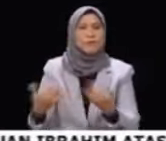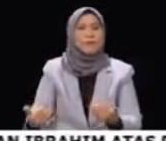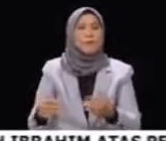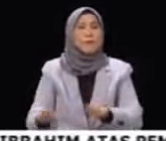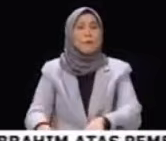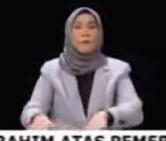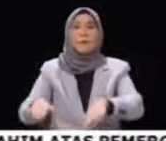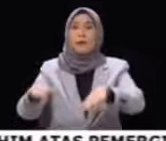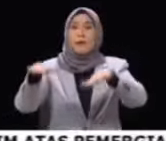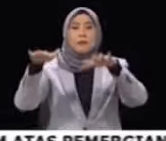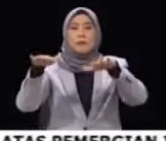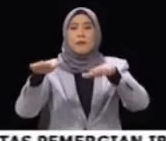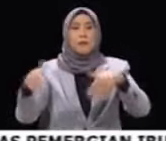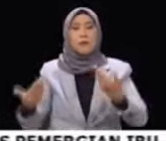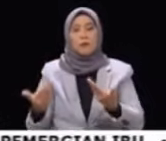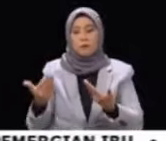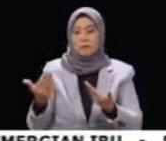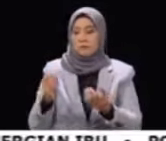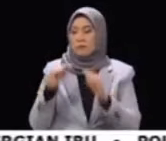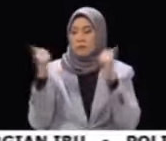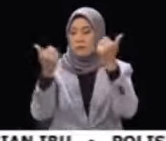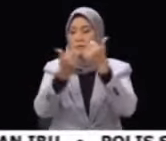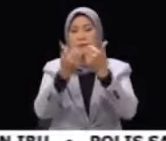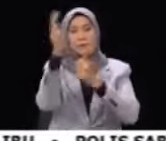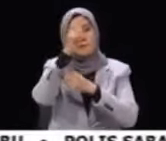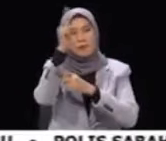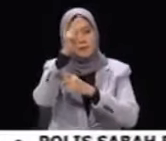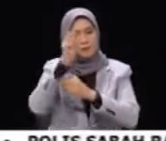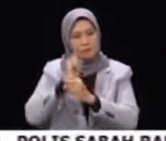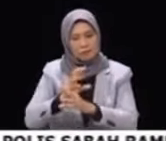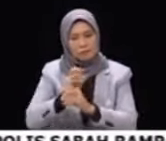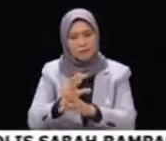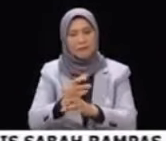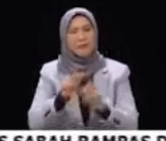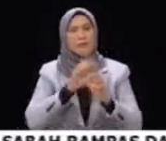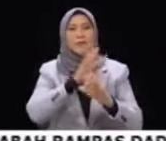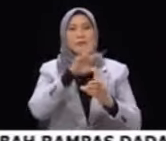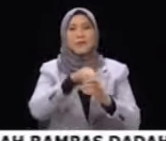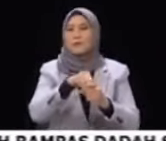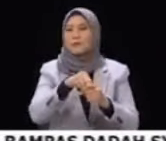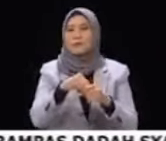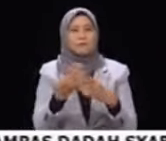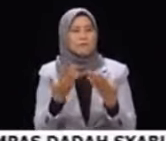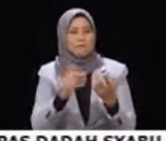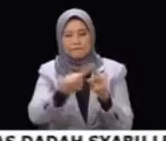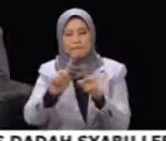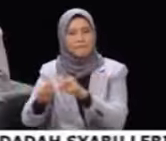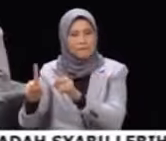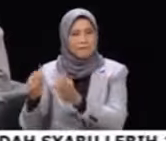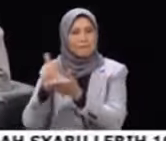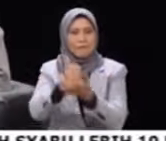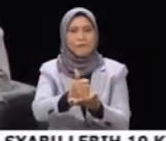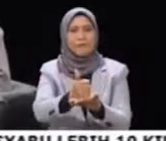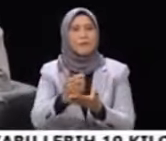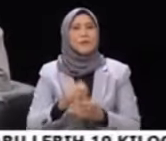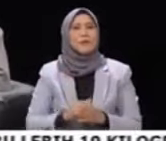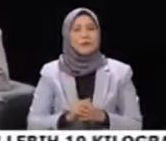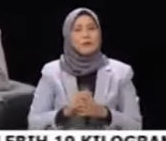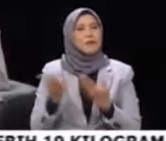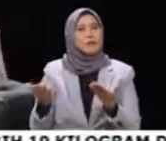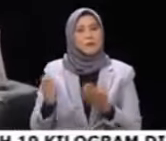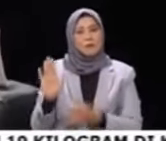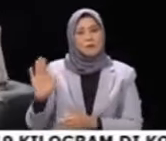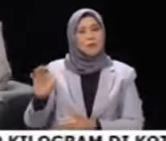banjir. Bagaimana semua agensi kerajaan banyak melakukan usaha termasuk oleh agensi kerajaan. Jadi apakah yang telah dilakukan oleh agensi Islami